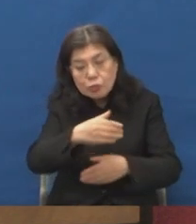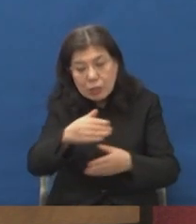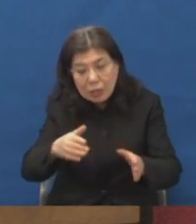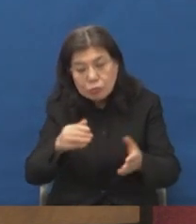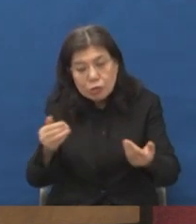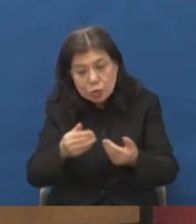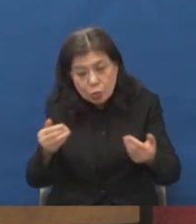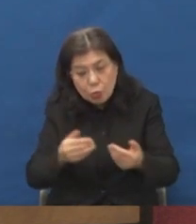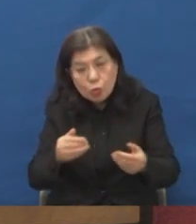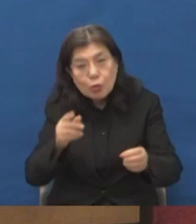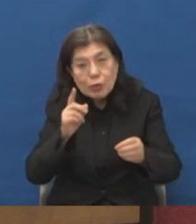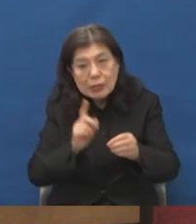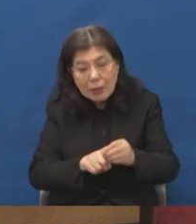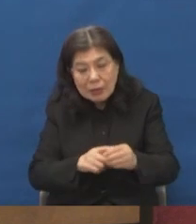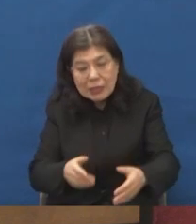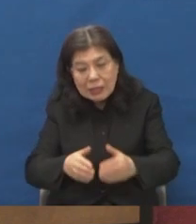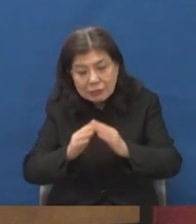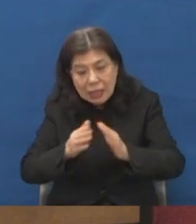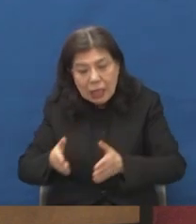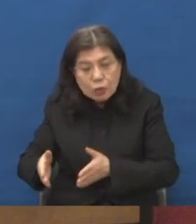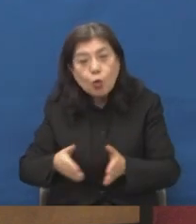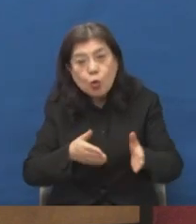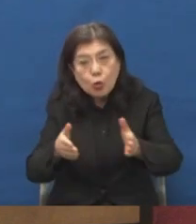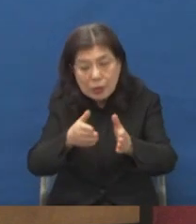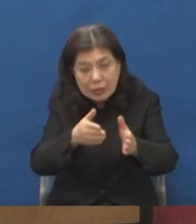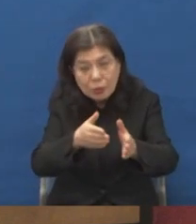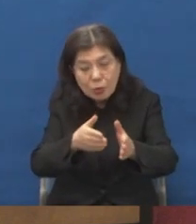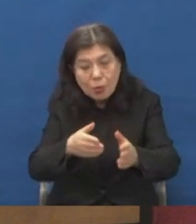により、建設した道路など、合計